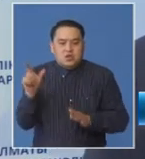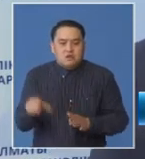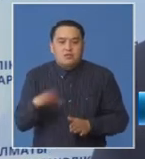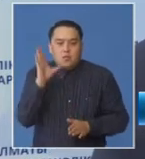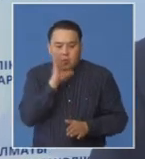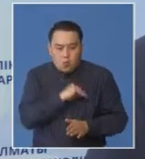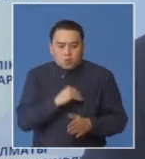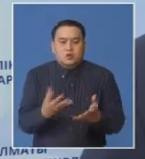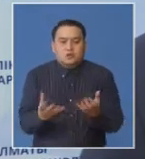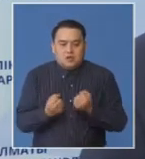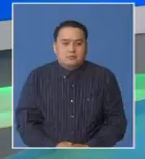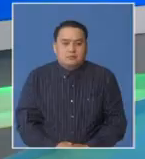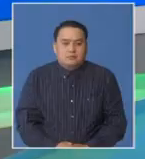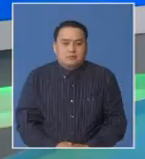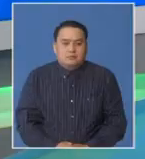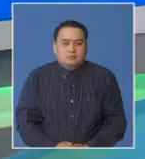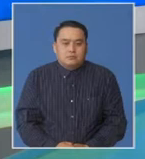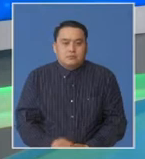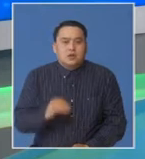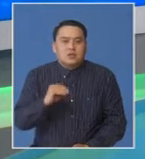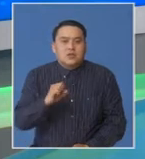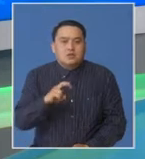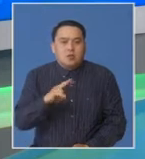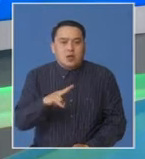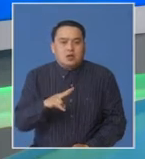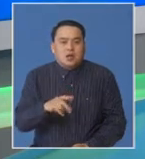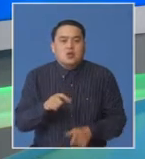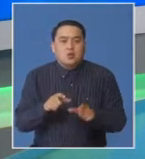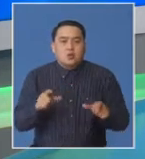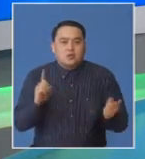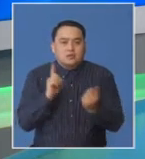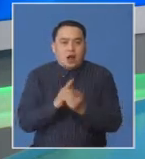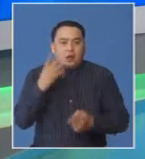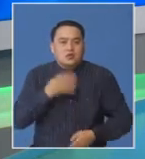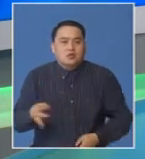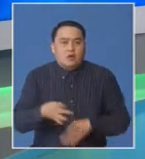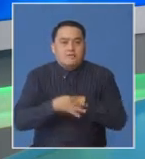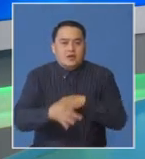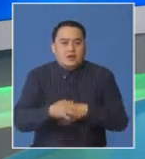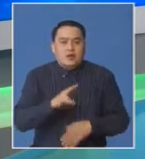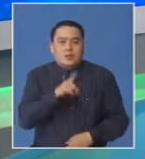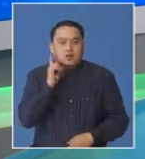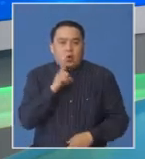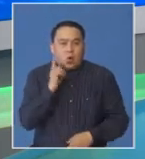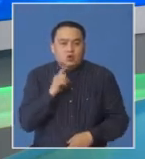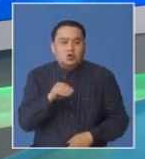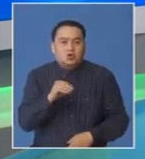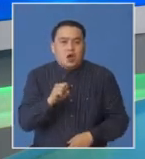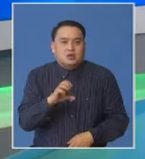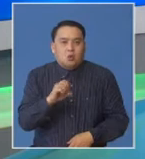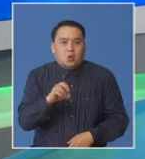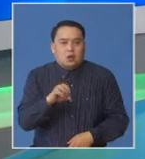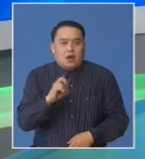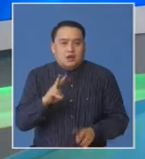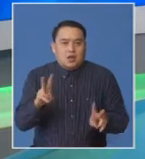может получить квартиру. Жасотановцы вышли в люди. Представители алматинского областного филиала молодежного крыла